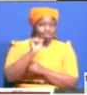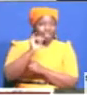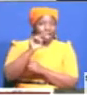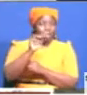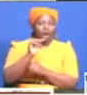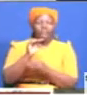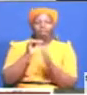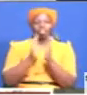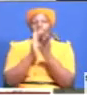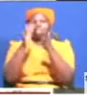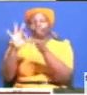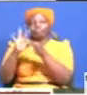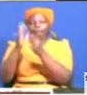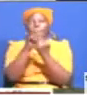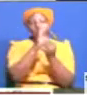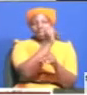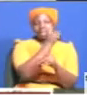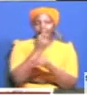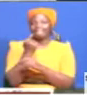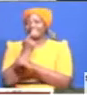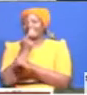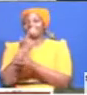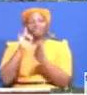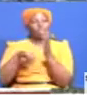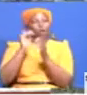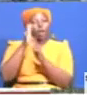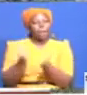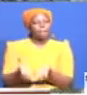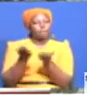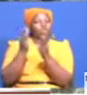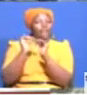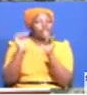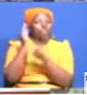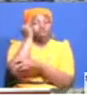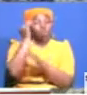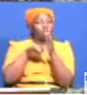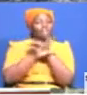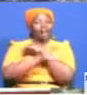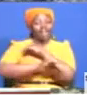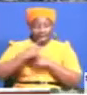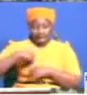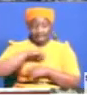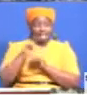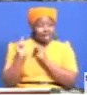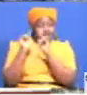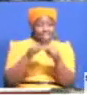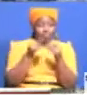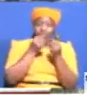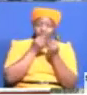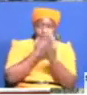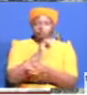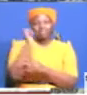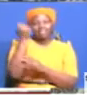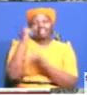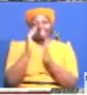Finland, akiongeza kwamba utaimarisha kiwango cha elimu nchini. We are here to notify Kenyans that opportunities